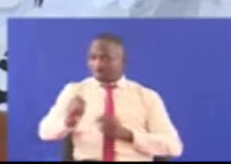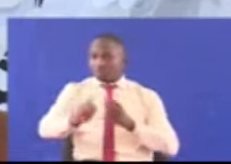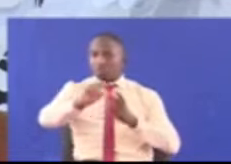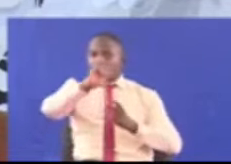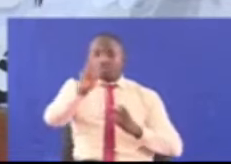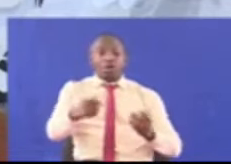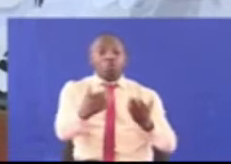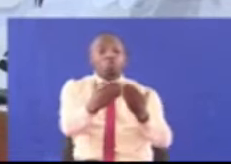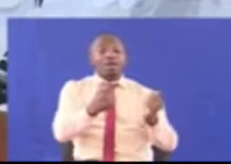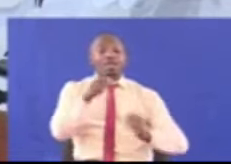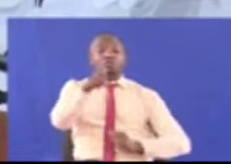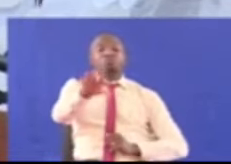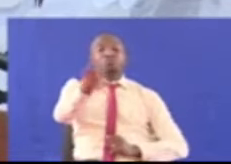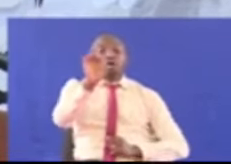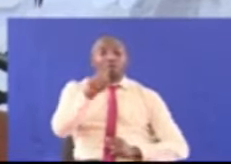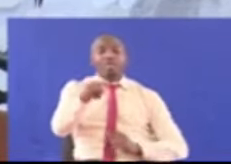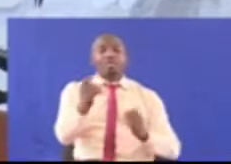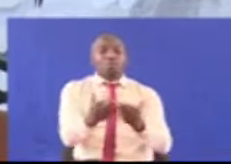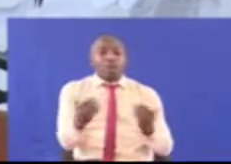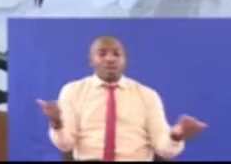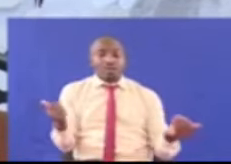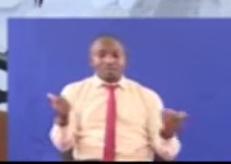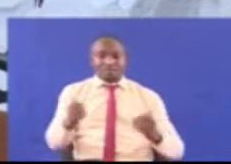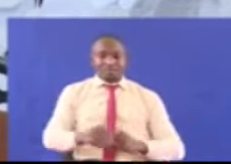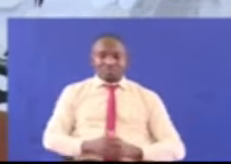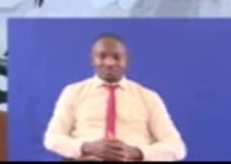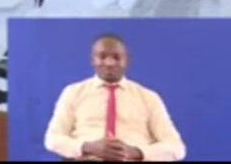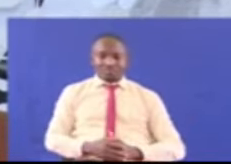wanauliza why her, kwa nini yeye?